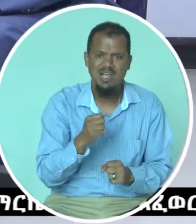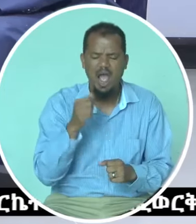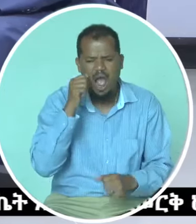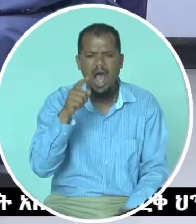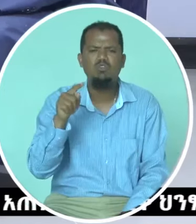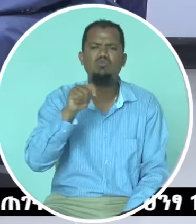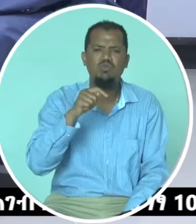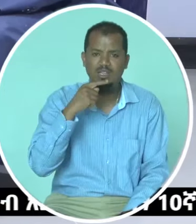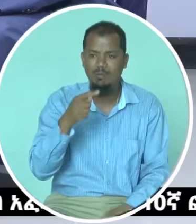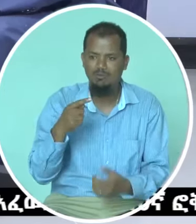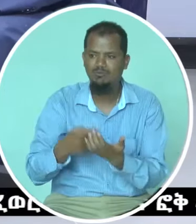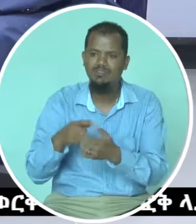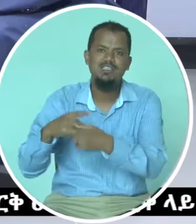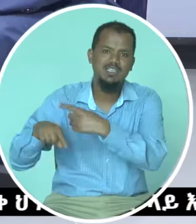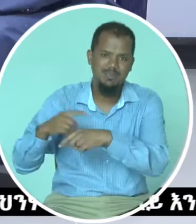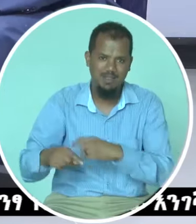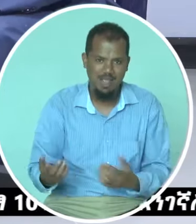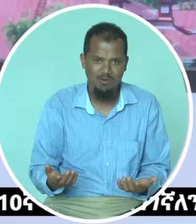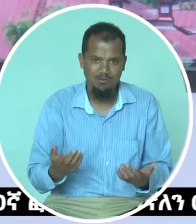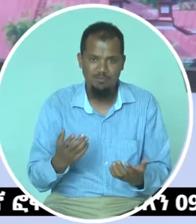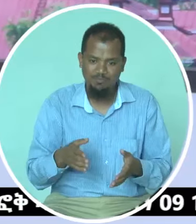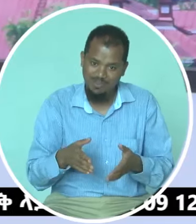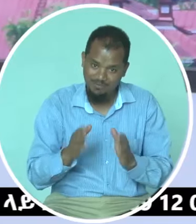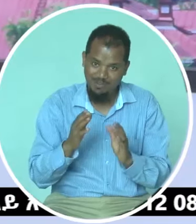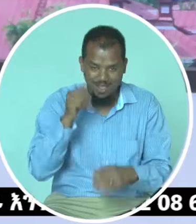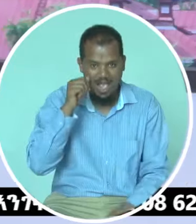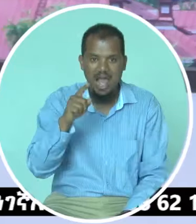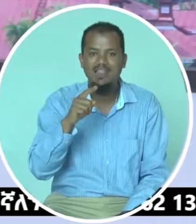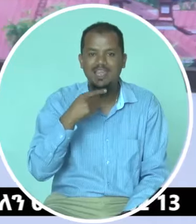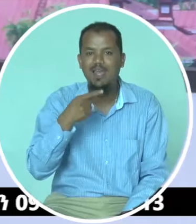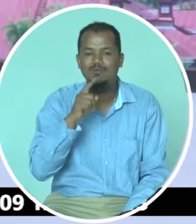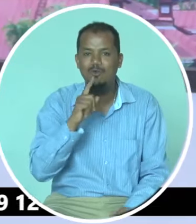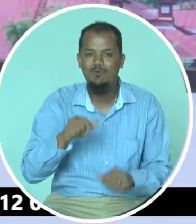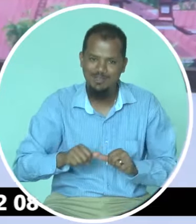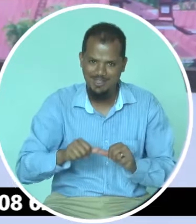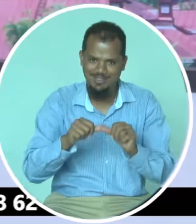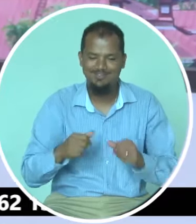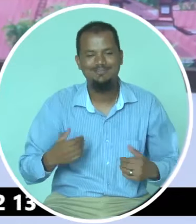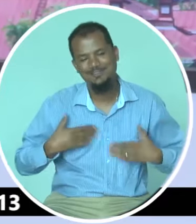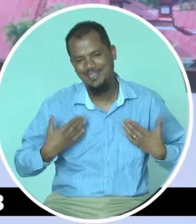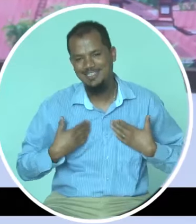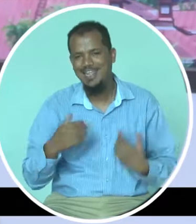የተሰኙ ሰዎች እዚህ መድረክ ይመጣሉ። እንግዲህ ከፈቀድክልኝ አንተ እያልኩ ነው የምቀጥለው።